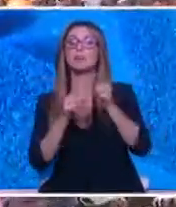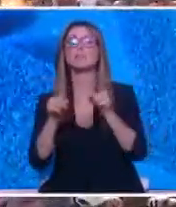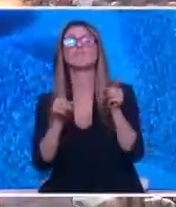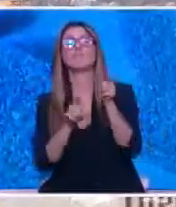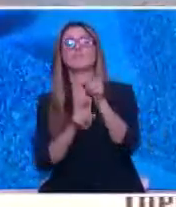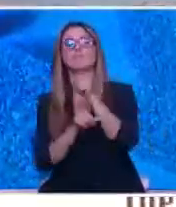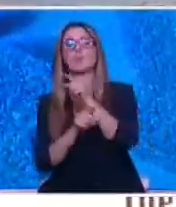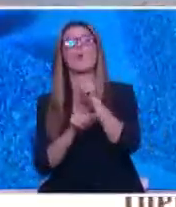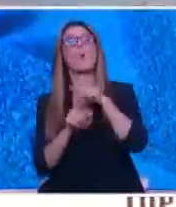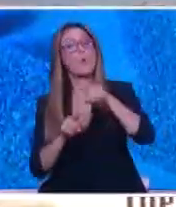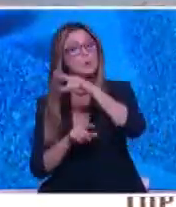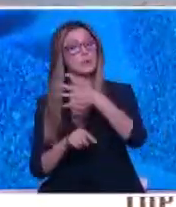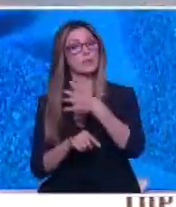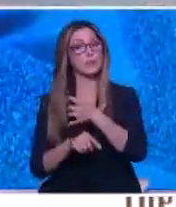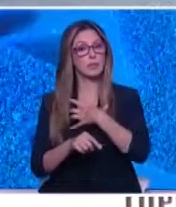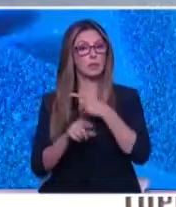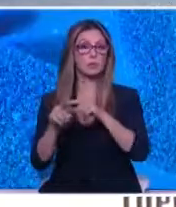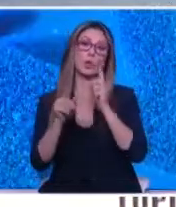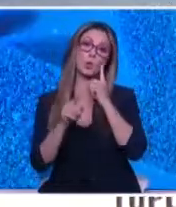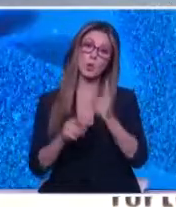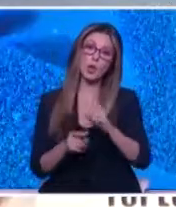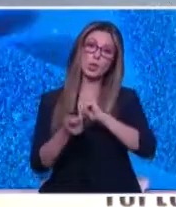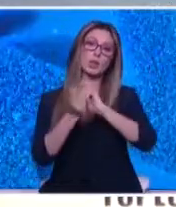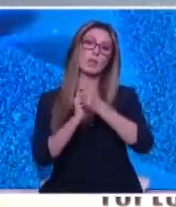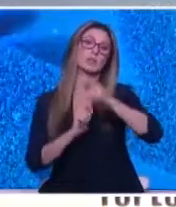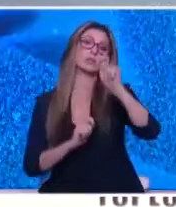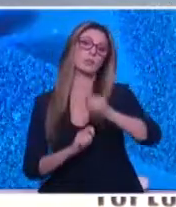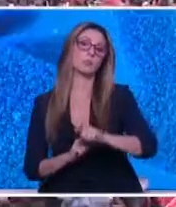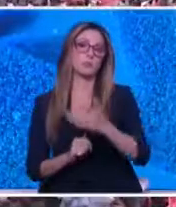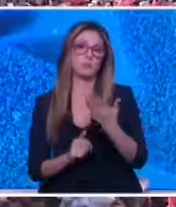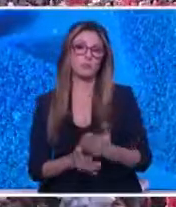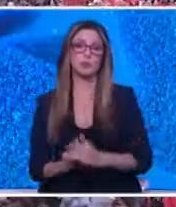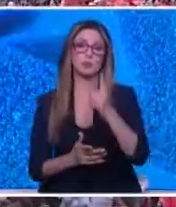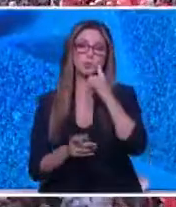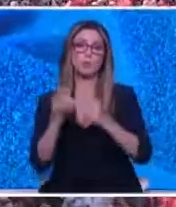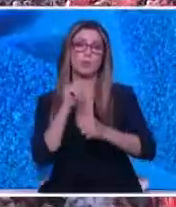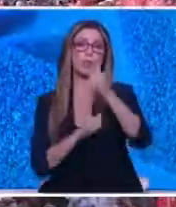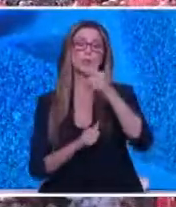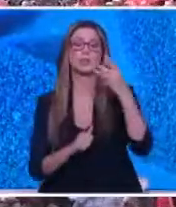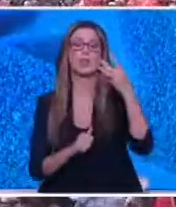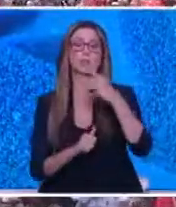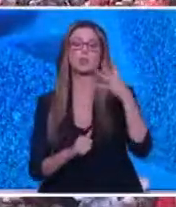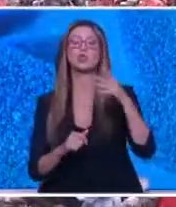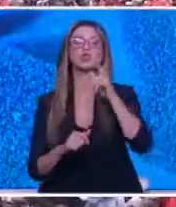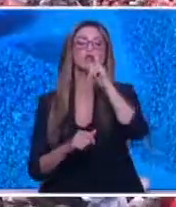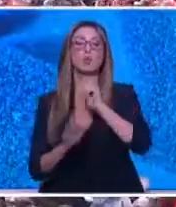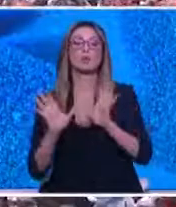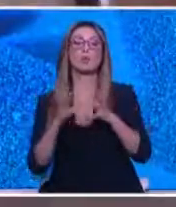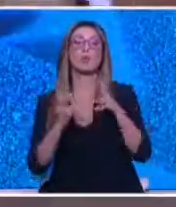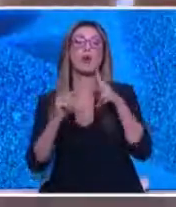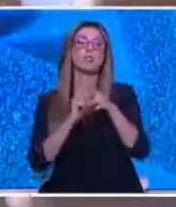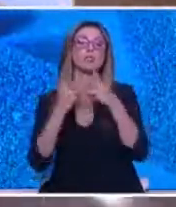vesaire, onlar da kendilerini buna göre ne yapacak? Ayarlayacak. Cumhurbaşkanı Çorum'da toplu açılış töreninde